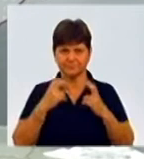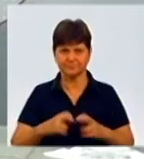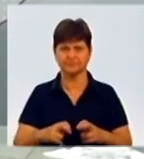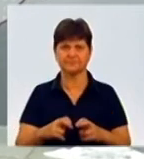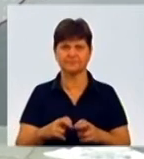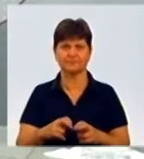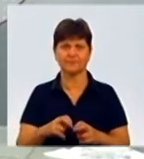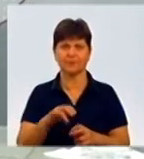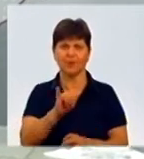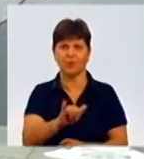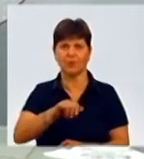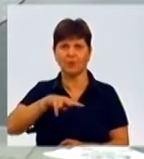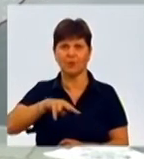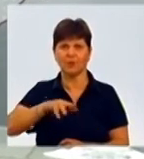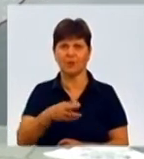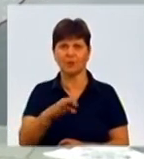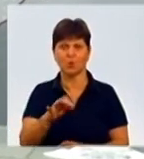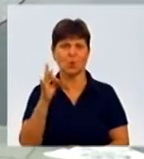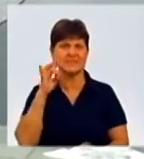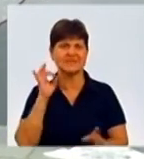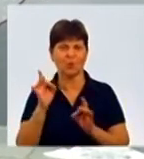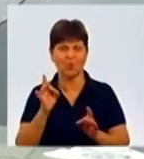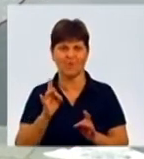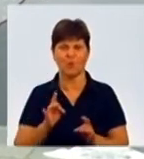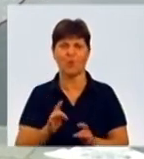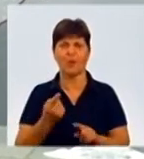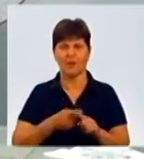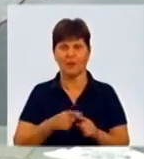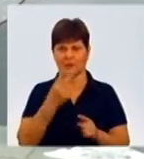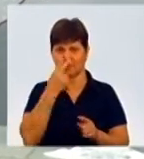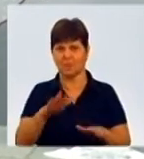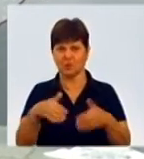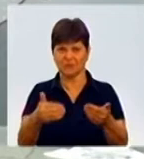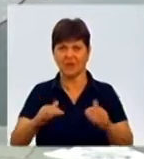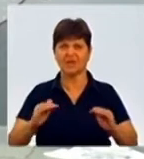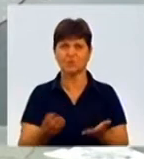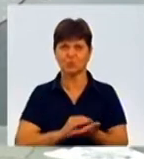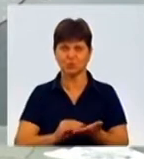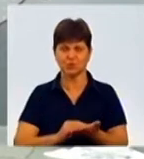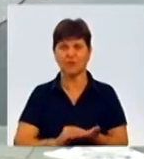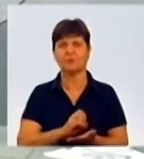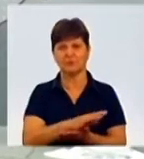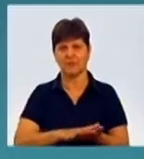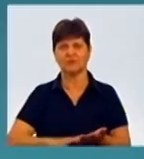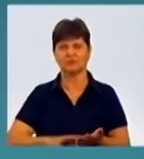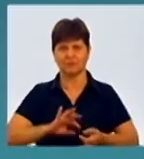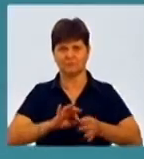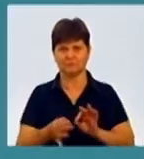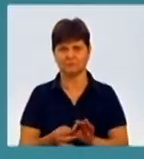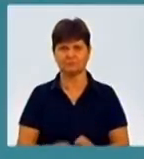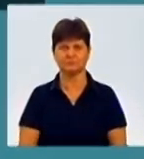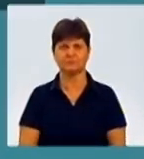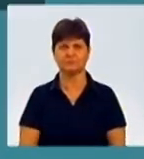пропоную переглянути відеосюжет на цю тему моєї колеги Катерини Мартич і далі поговоримо вже більш предметно.